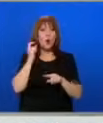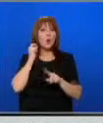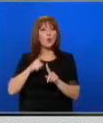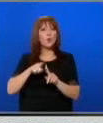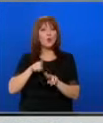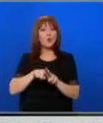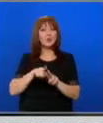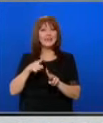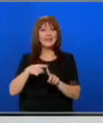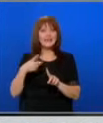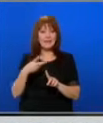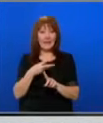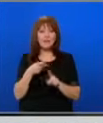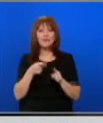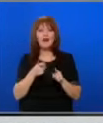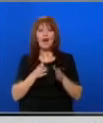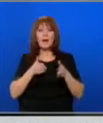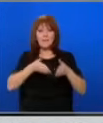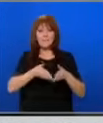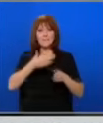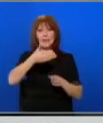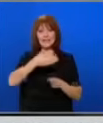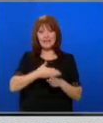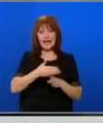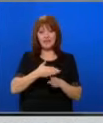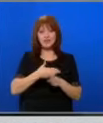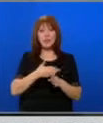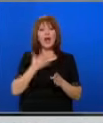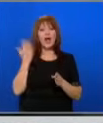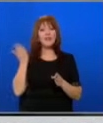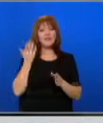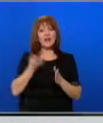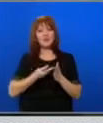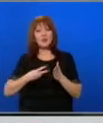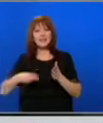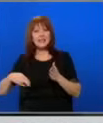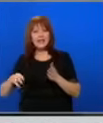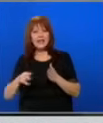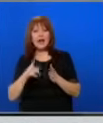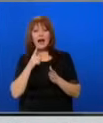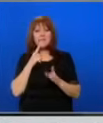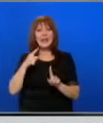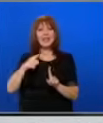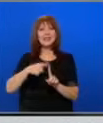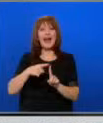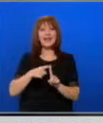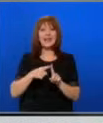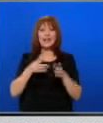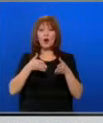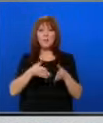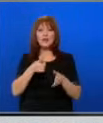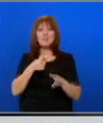Най-вече това е едно пристанище Худей, да се казва. Там излизаха на времето танкерите. Там има такъв терминал, нефтен